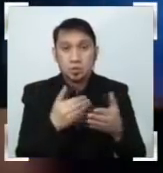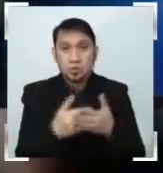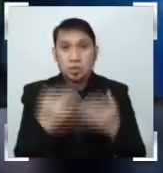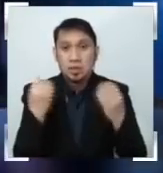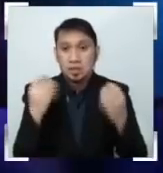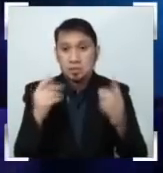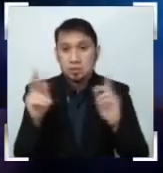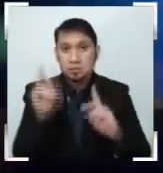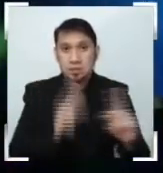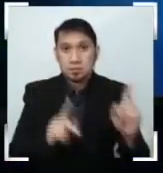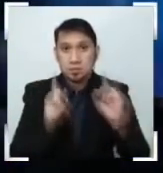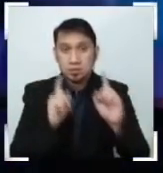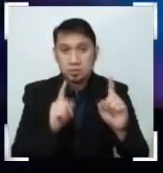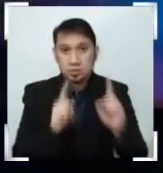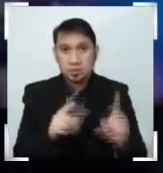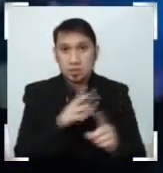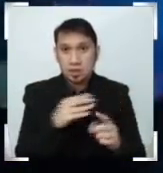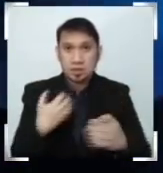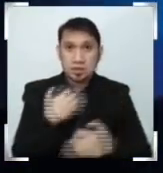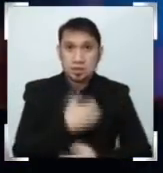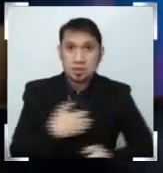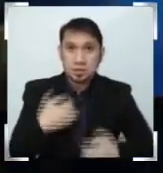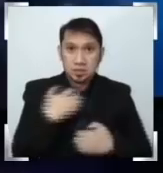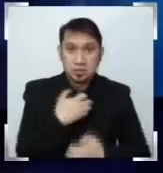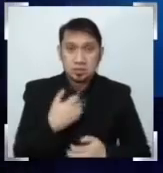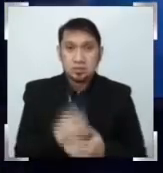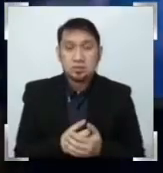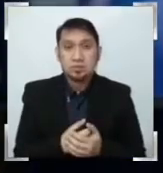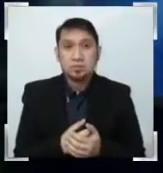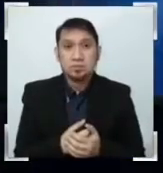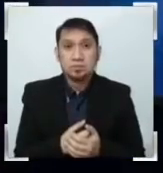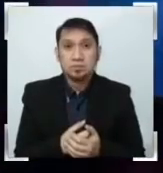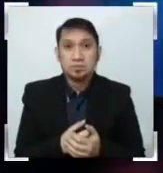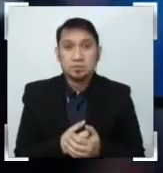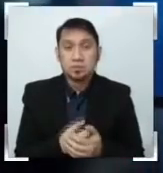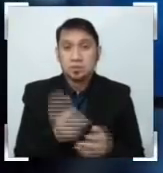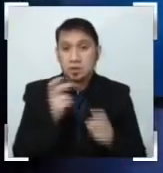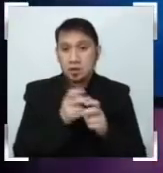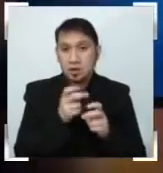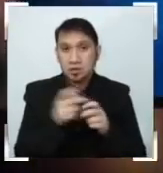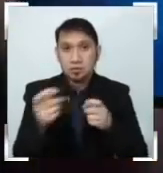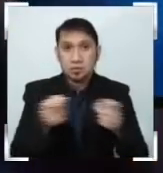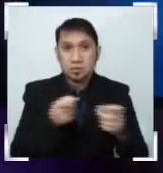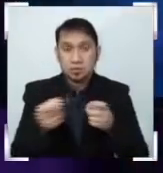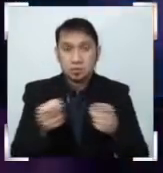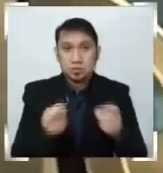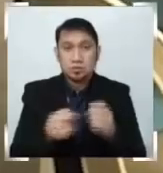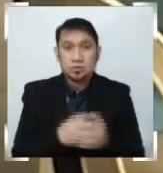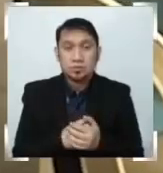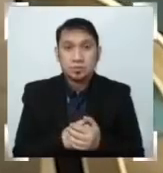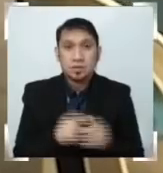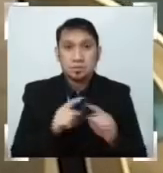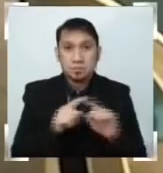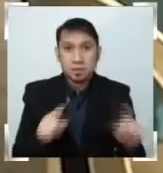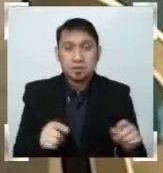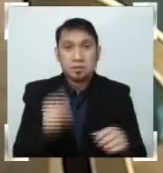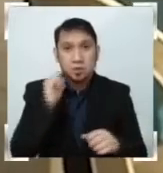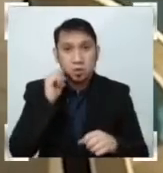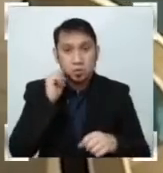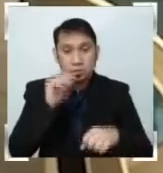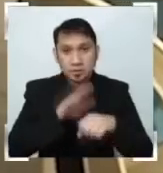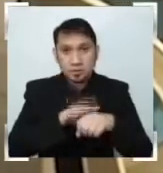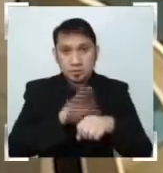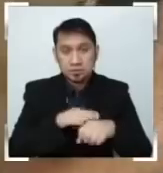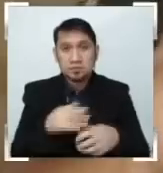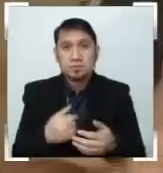yung nag-enjoy talaga sila, it was hard to control. But yeah, we kept on reminding them. Nanawagan naman ang